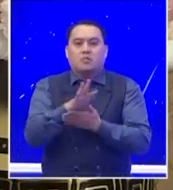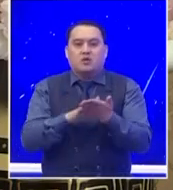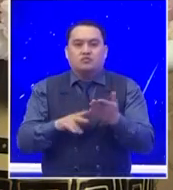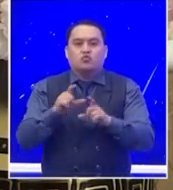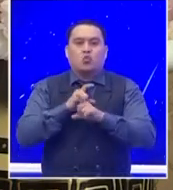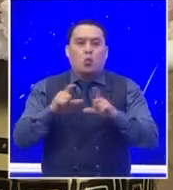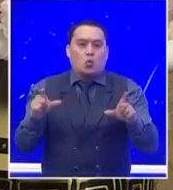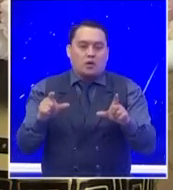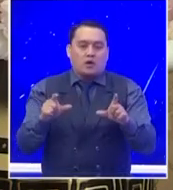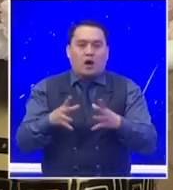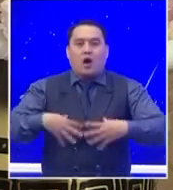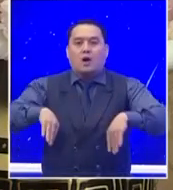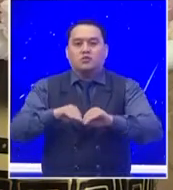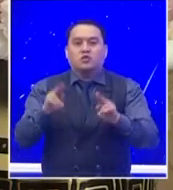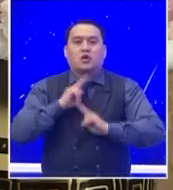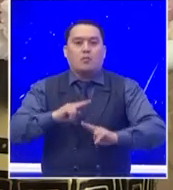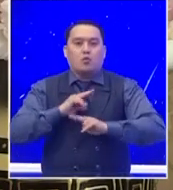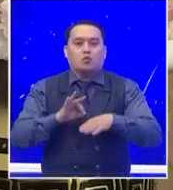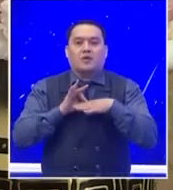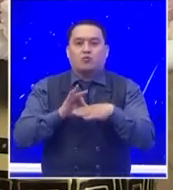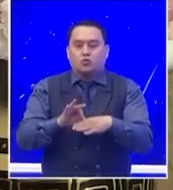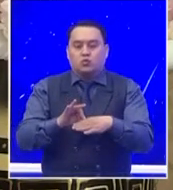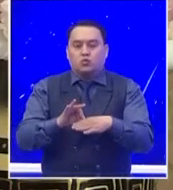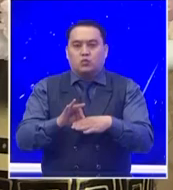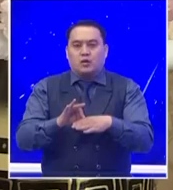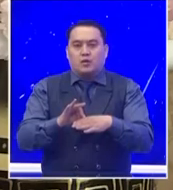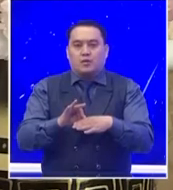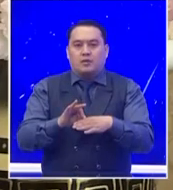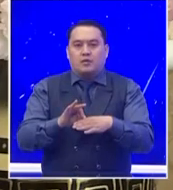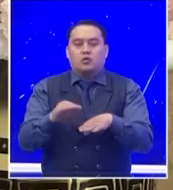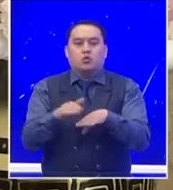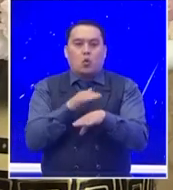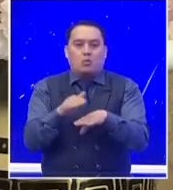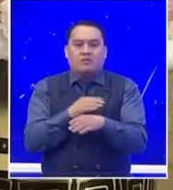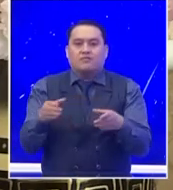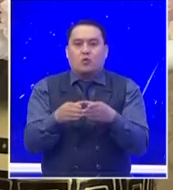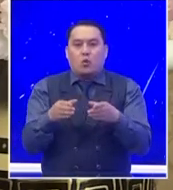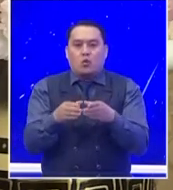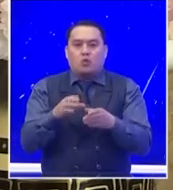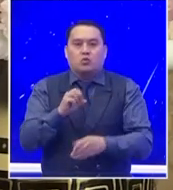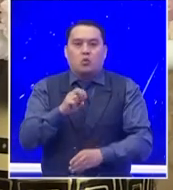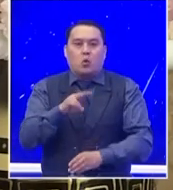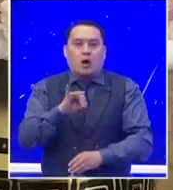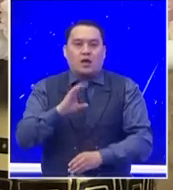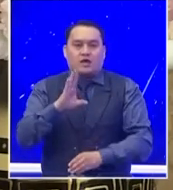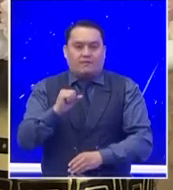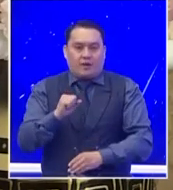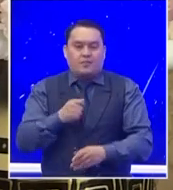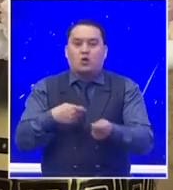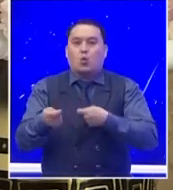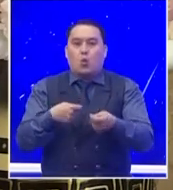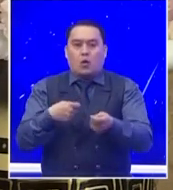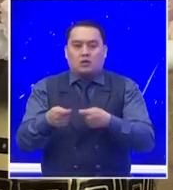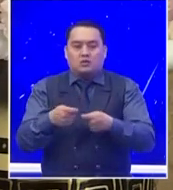школе общественную работу веду. Представитель благотворительного фонда имени Кемеля Токаева,